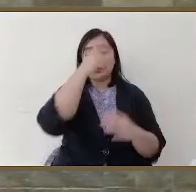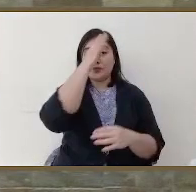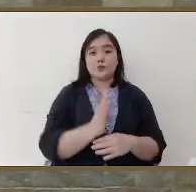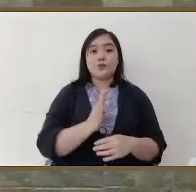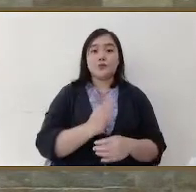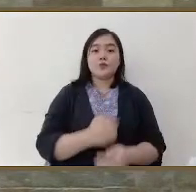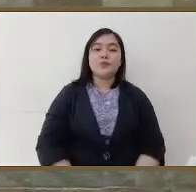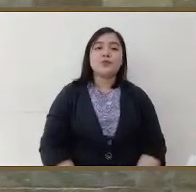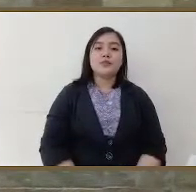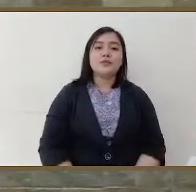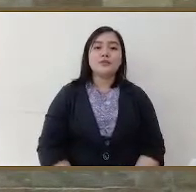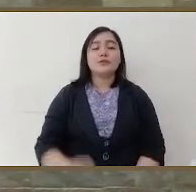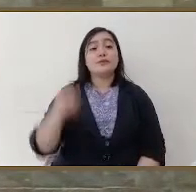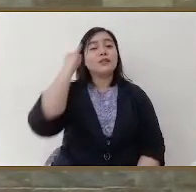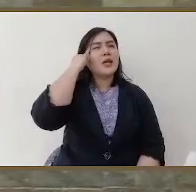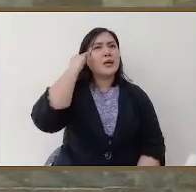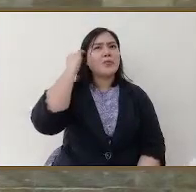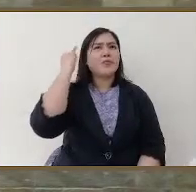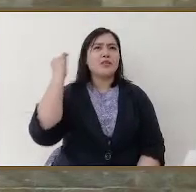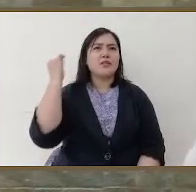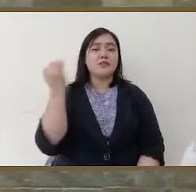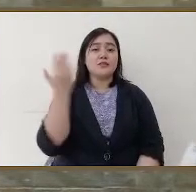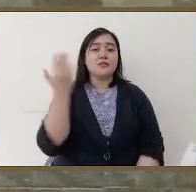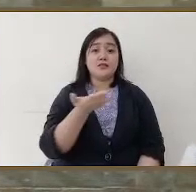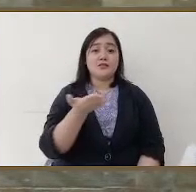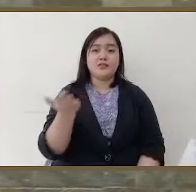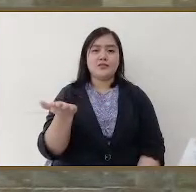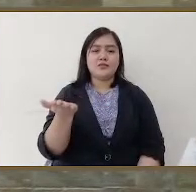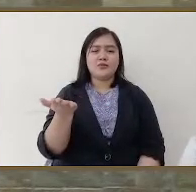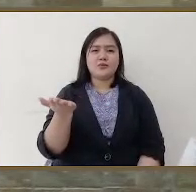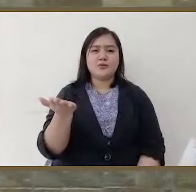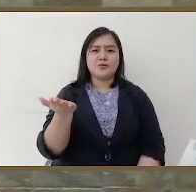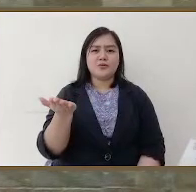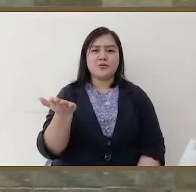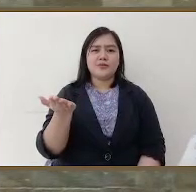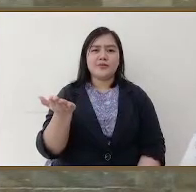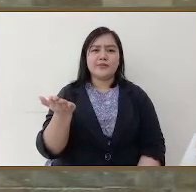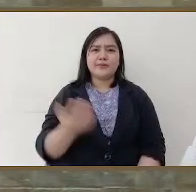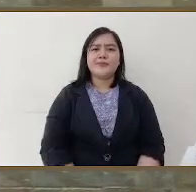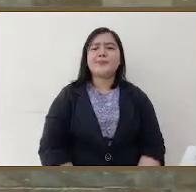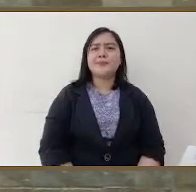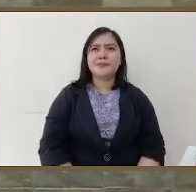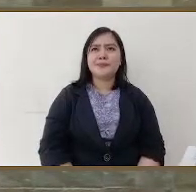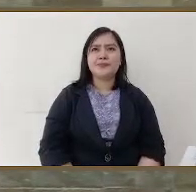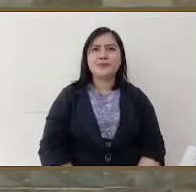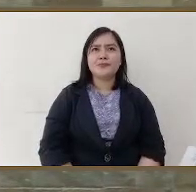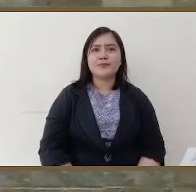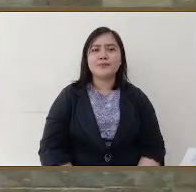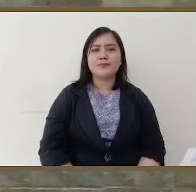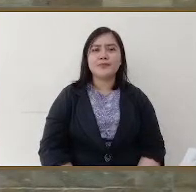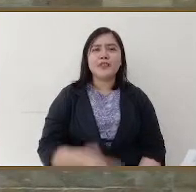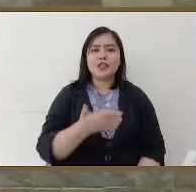Imagine na ikaw ay mabubuyo dahilan sa mga pusher.